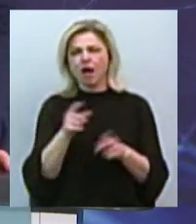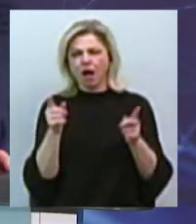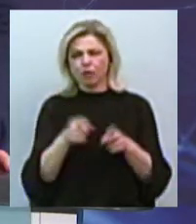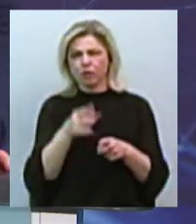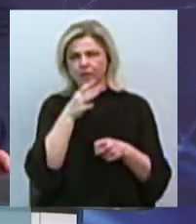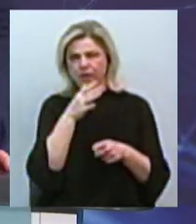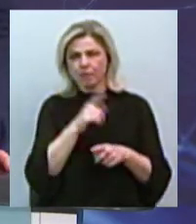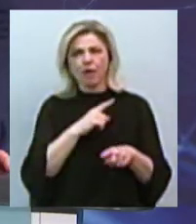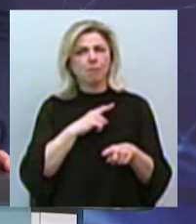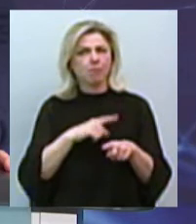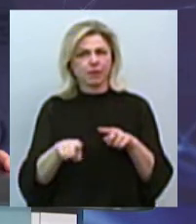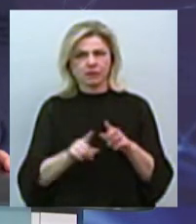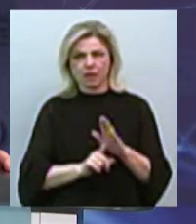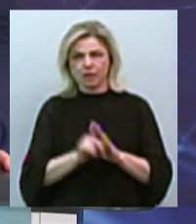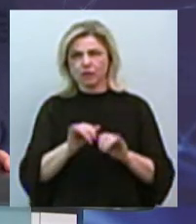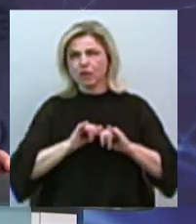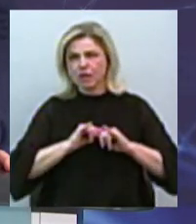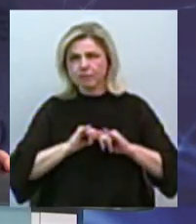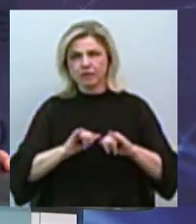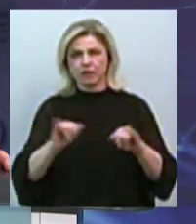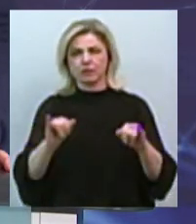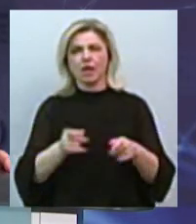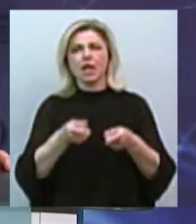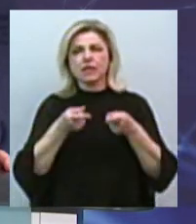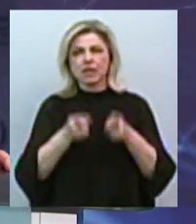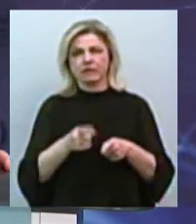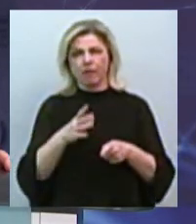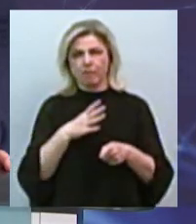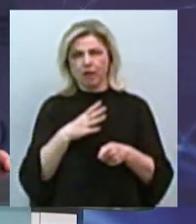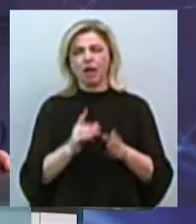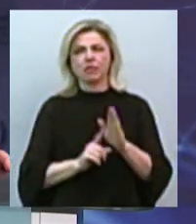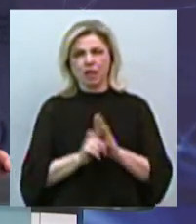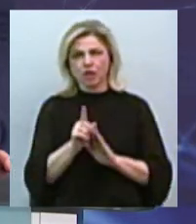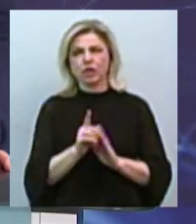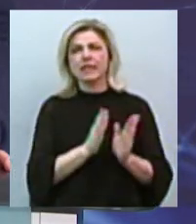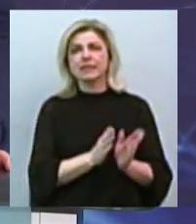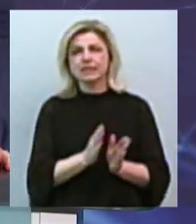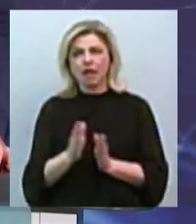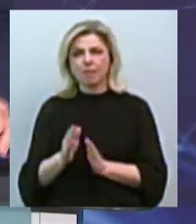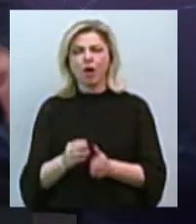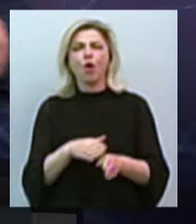началось распространение. И тогда действительно была включена система